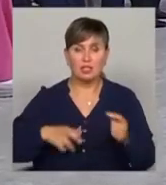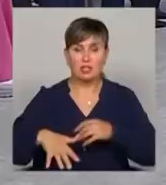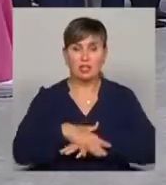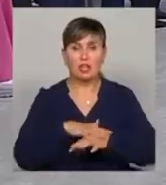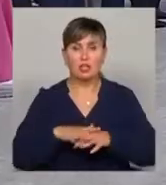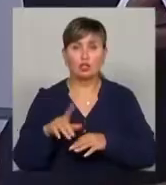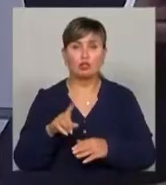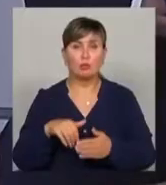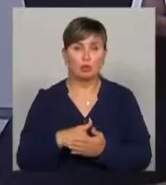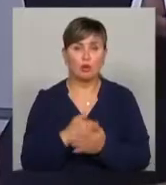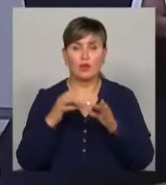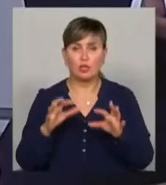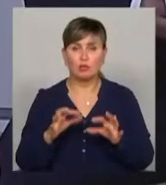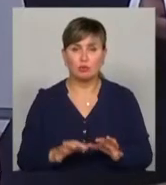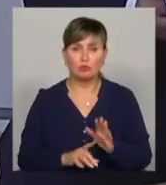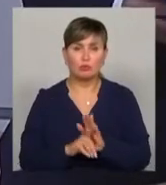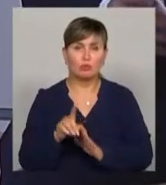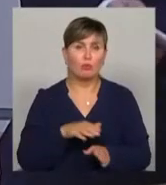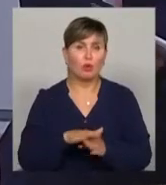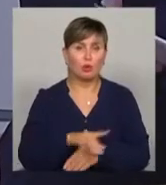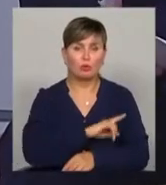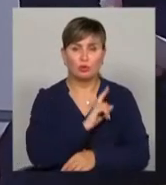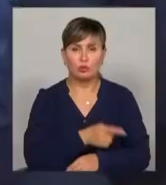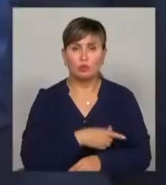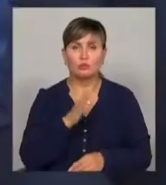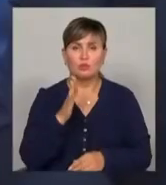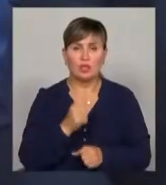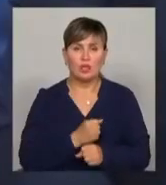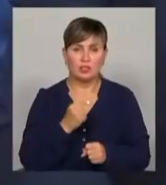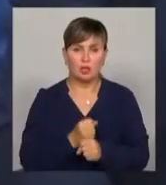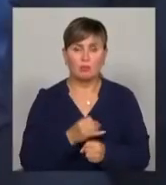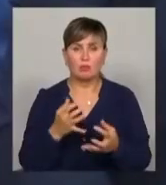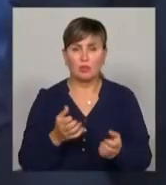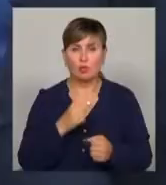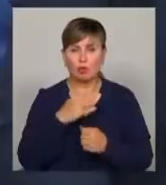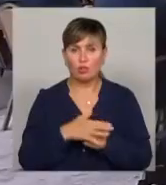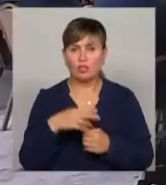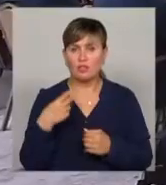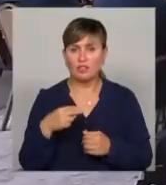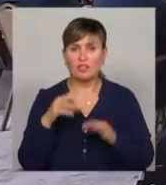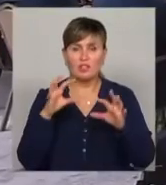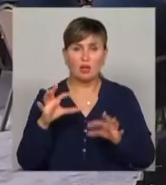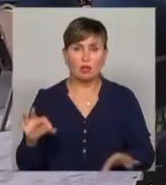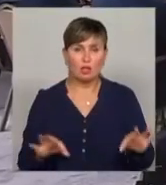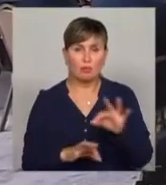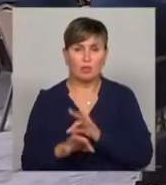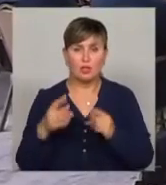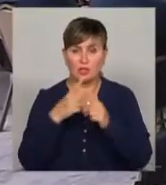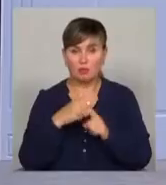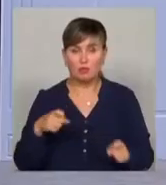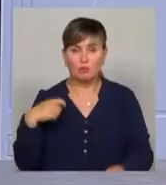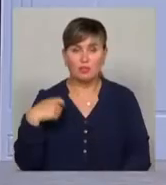вот чтобы новая конституция вступила в полную силу, предстоит разработать и принять порядка 20 законопроектов, сообщил Касым-Жомарт